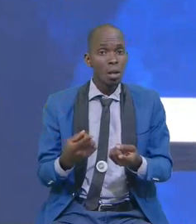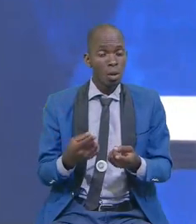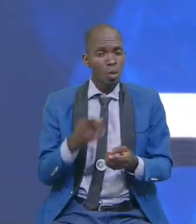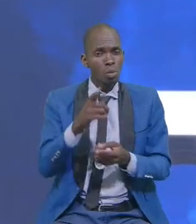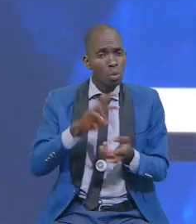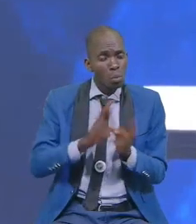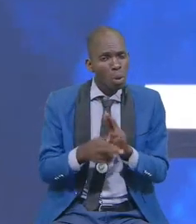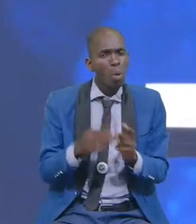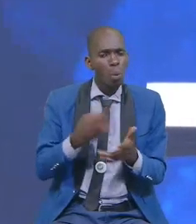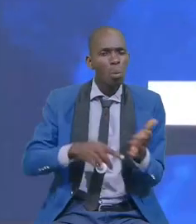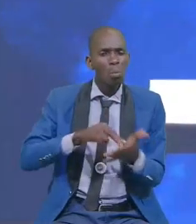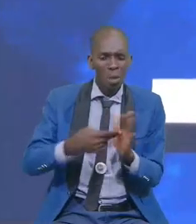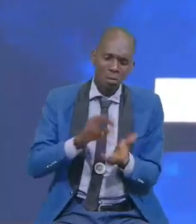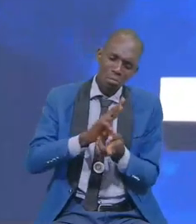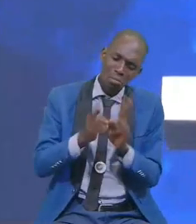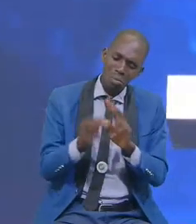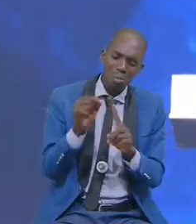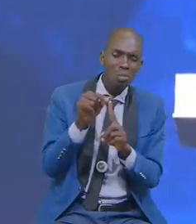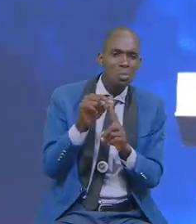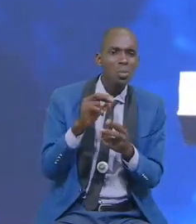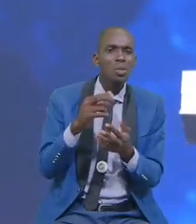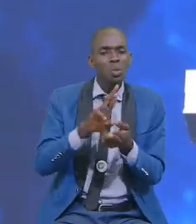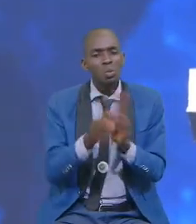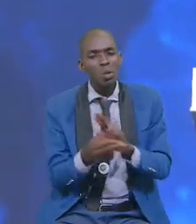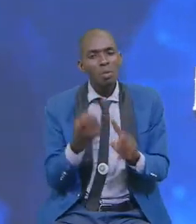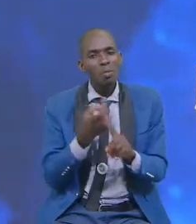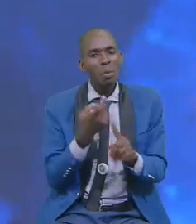dire par là. De quoi t'es-tu repenti?